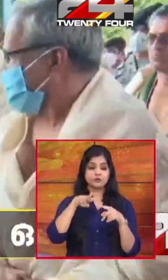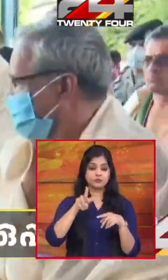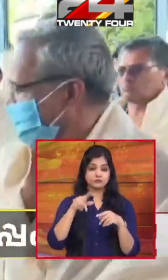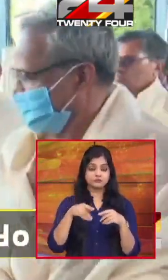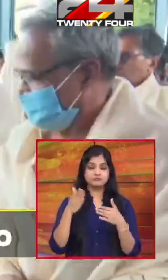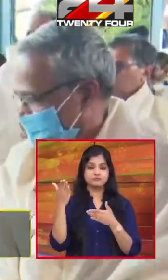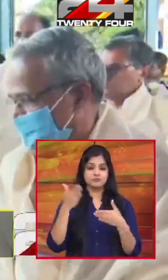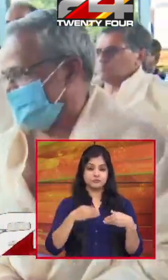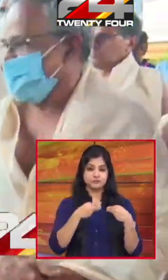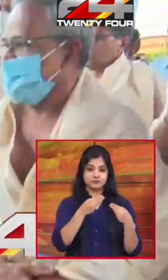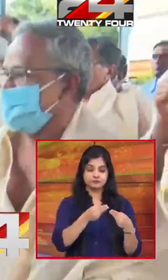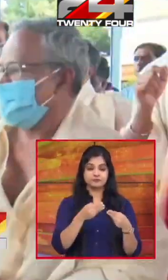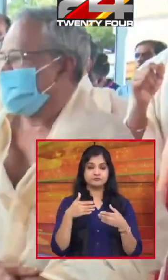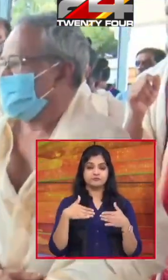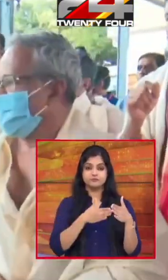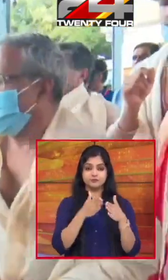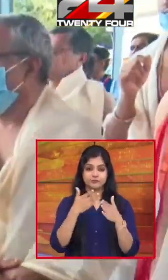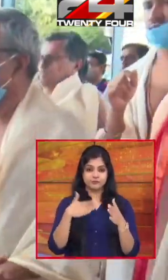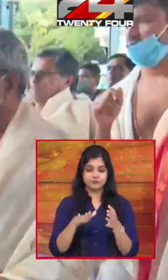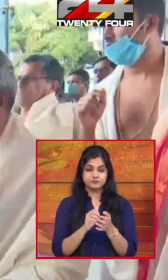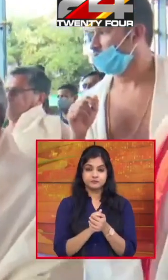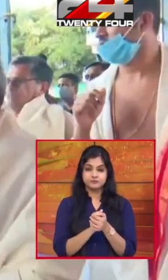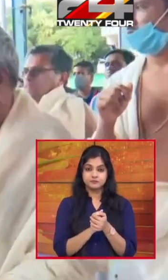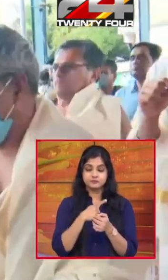അദ്ദേഹത്തെ സ്വീകരിച്ച് ആനയിച്ചു. അതിനുശേഷം